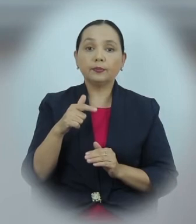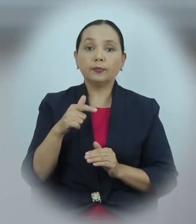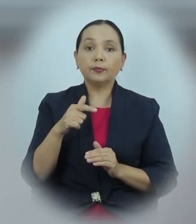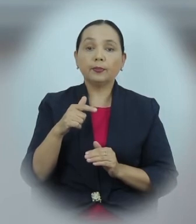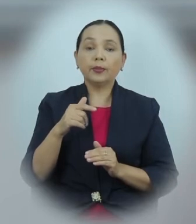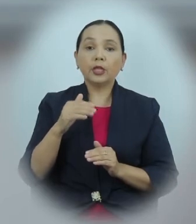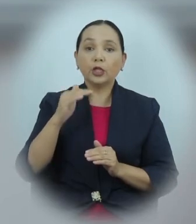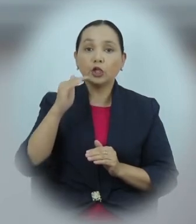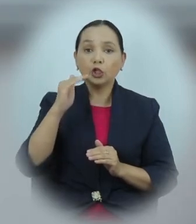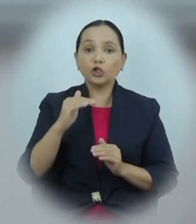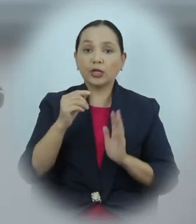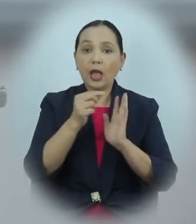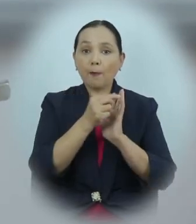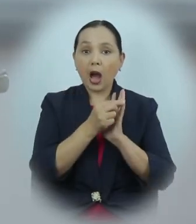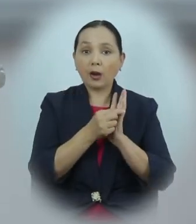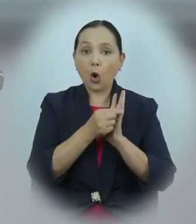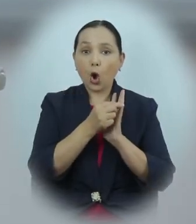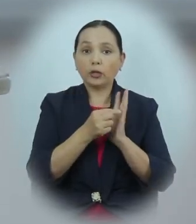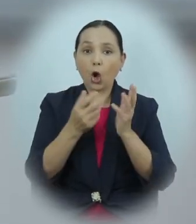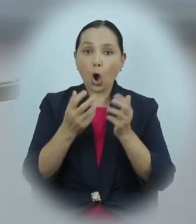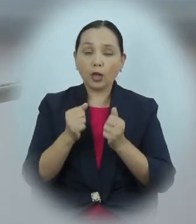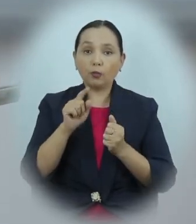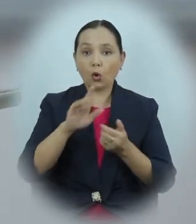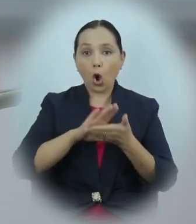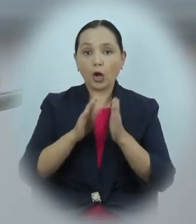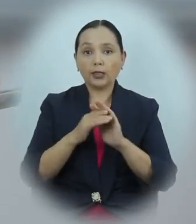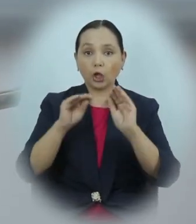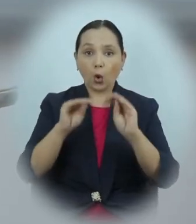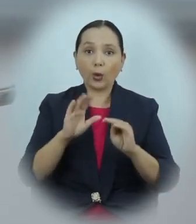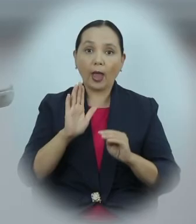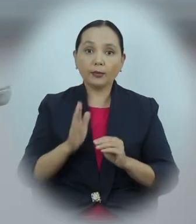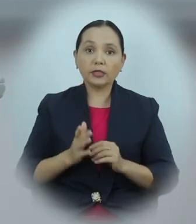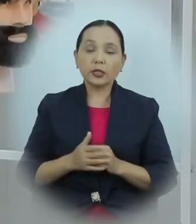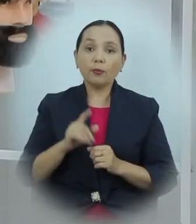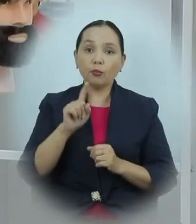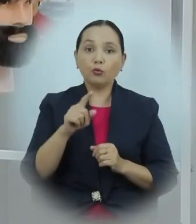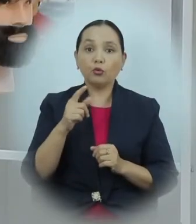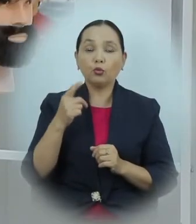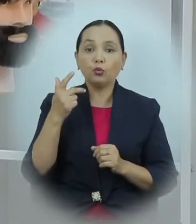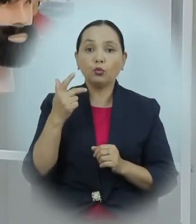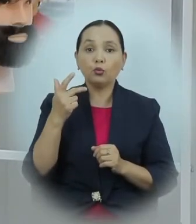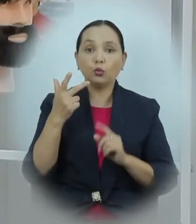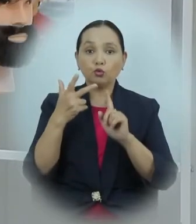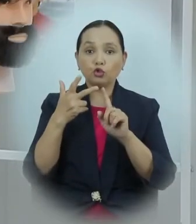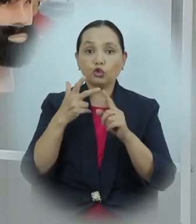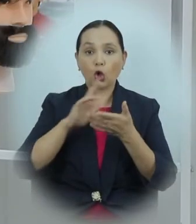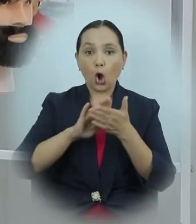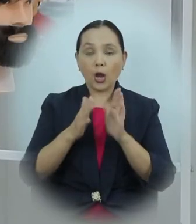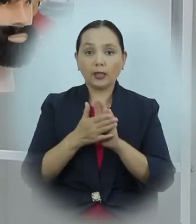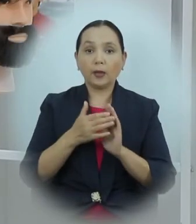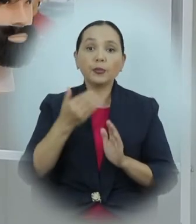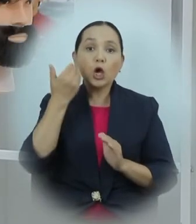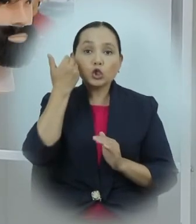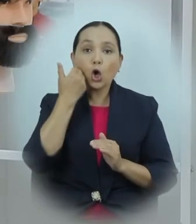tutqichdan kichkina barmoqni olib bu holatga qo'yamiz. Bu uchinchi holat. Ya'ni soqol